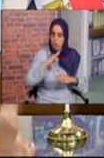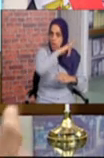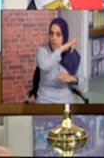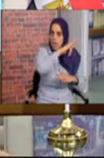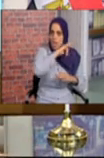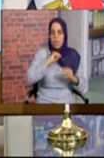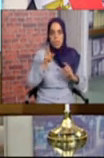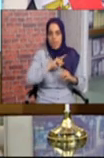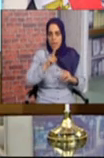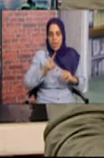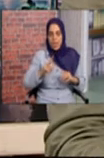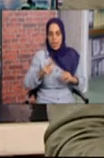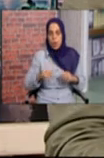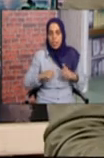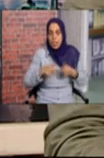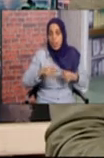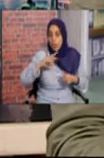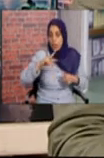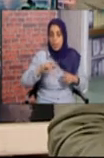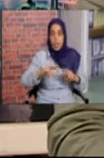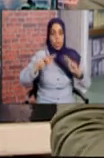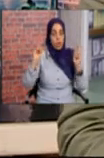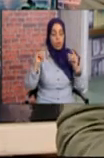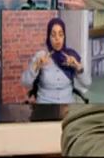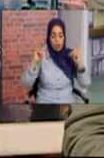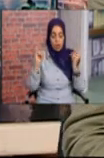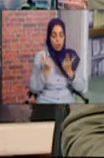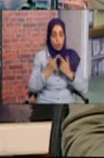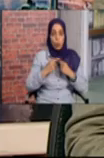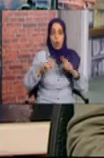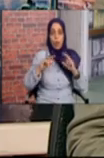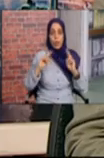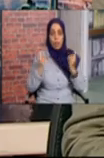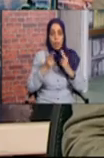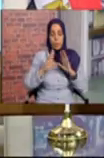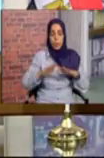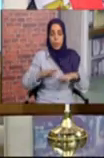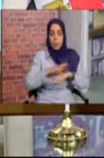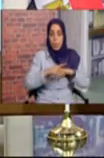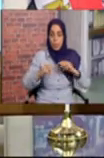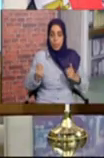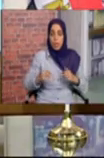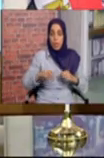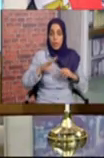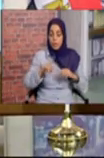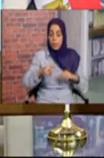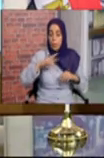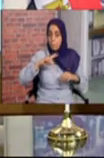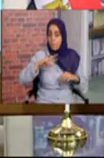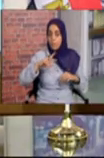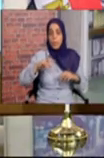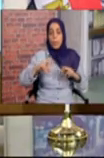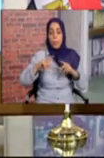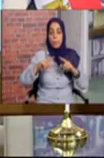وصدرتهم لاوروبا عشان تضغط بيهم، وحضرتك عارفه ان بعض الدول بتعمل كده وبتبتز اوروبا يعني. طبعا يا فندم، يعني في كتير بلاد